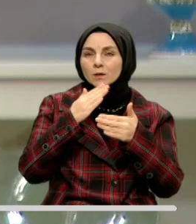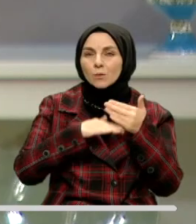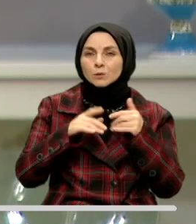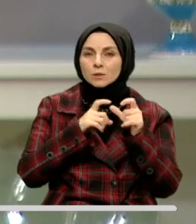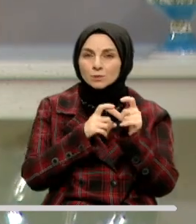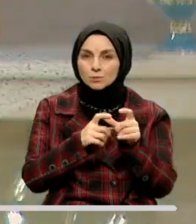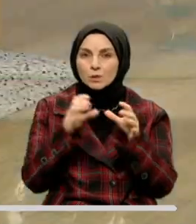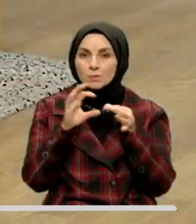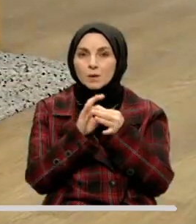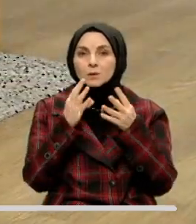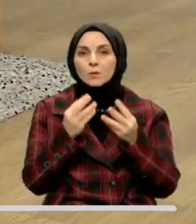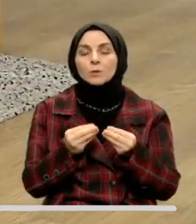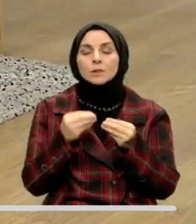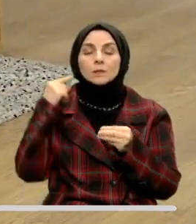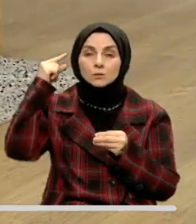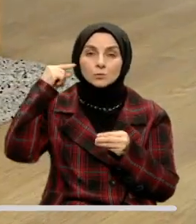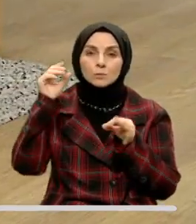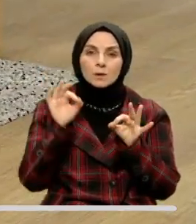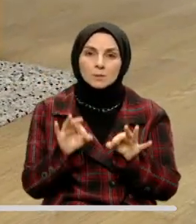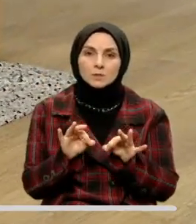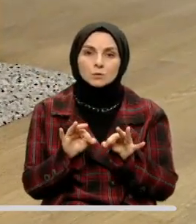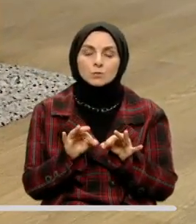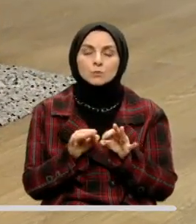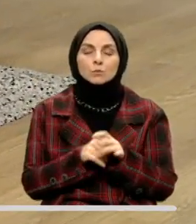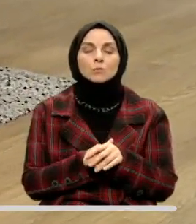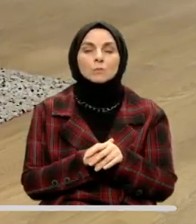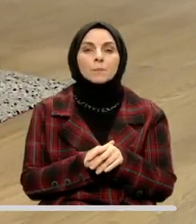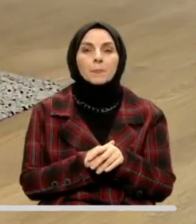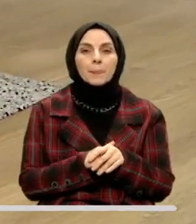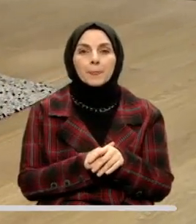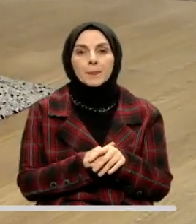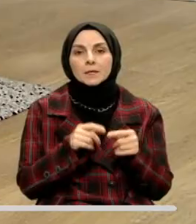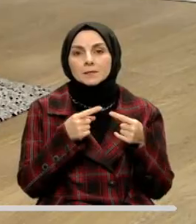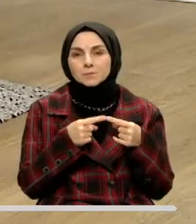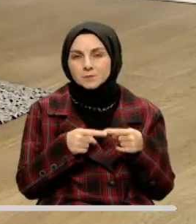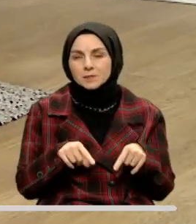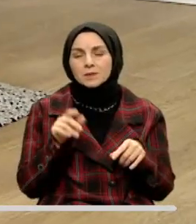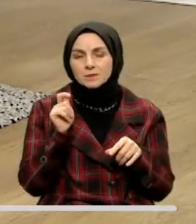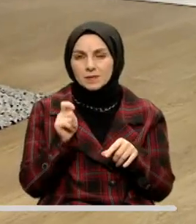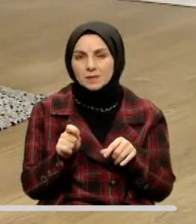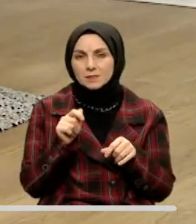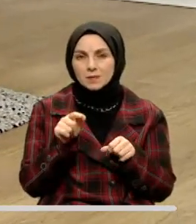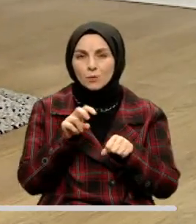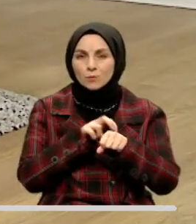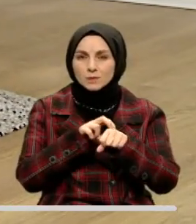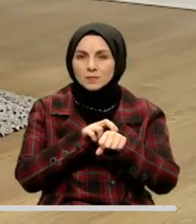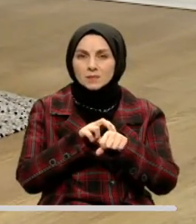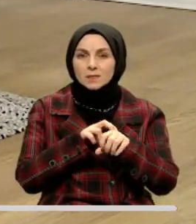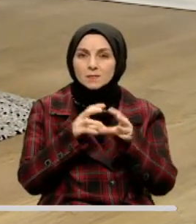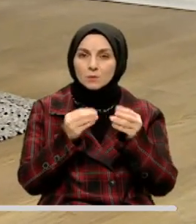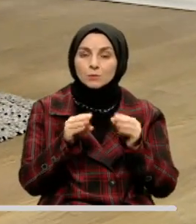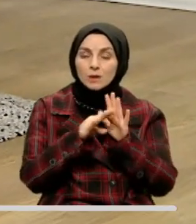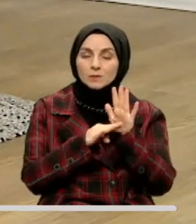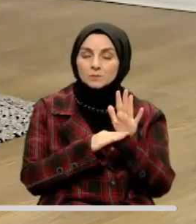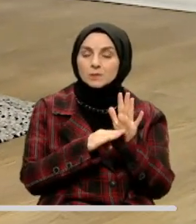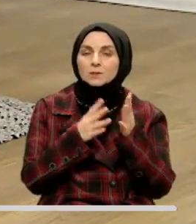Bir taraftan da bunu rahat çözdüyseniz ah bir dahakini çözebileceğim mi acaba? Bir dahaki kolay mı zor mu? Sınavda gerçekten o hani hayatlarımızı yaşarken de hep